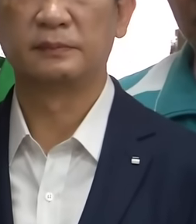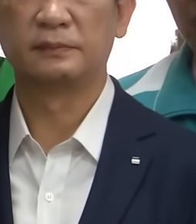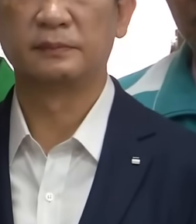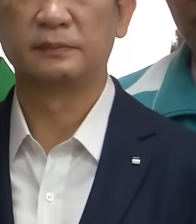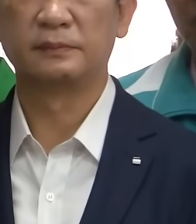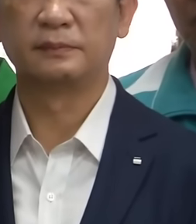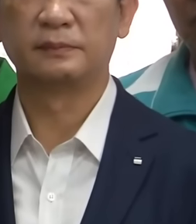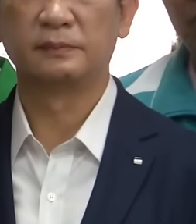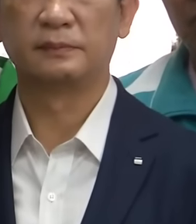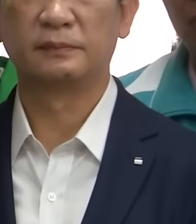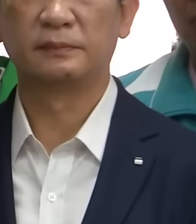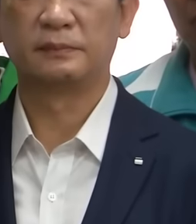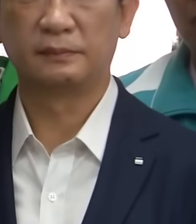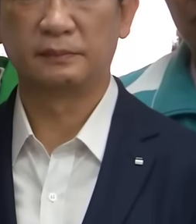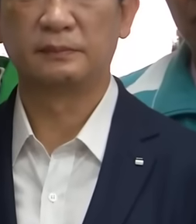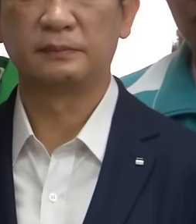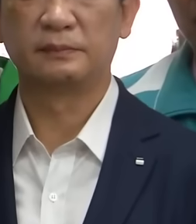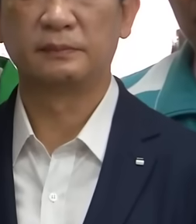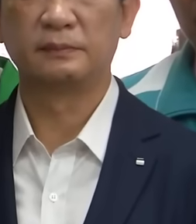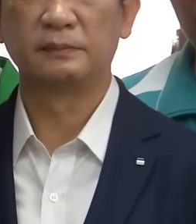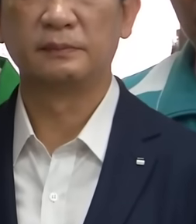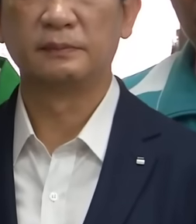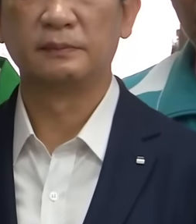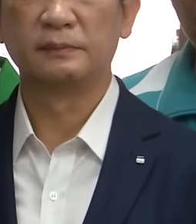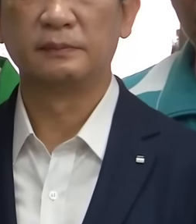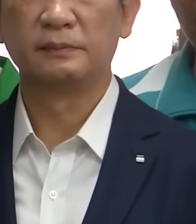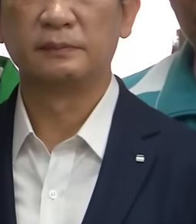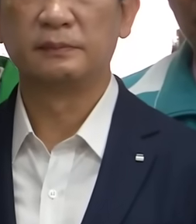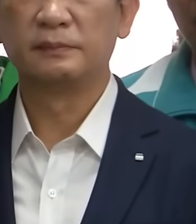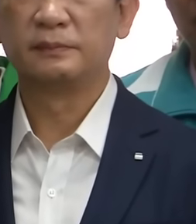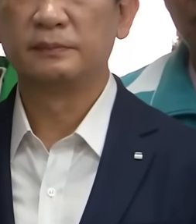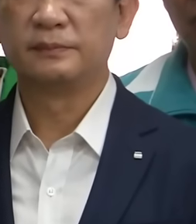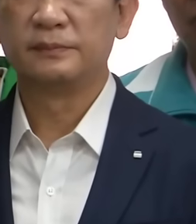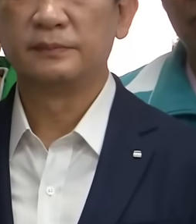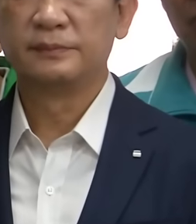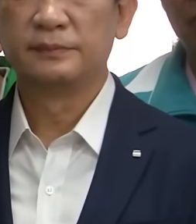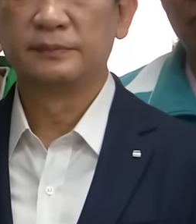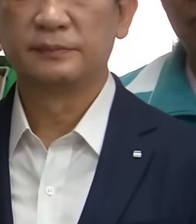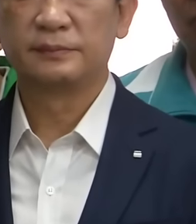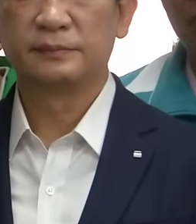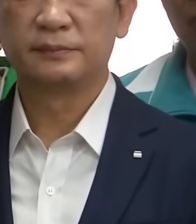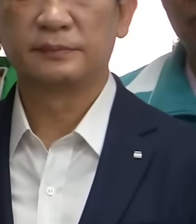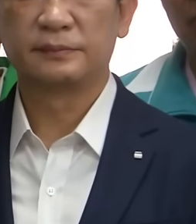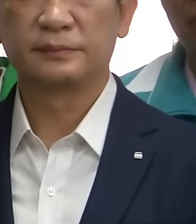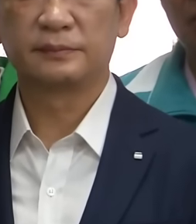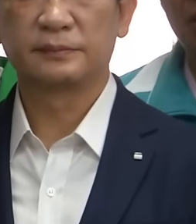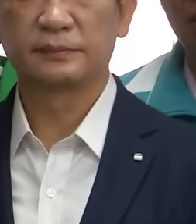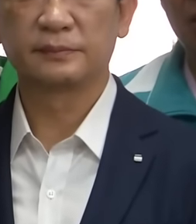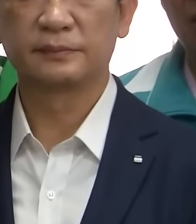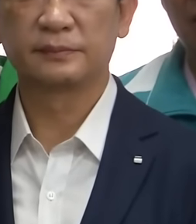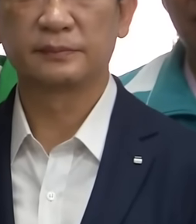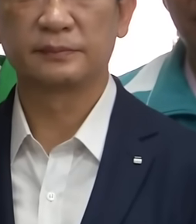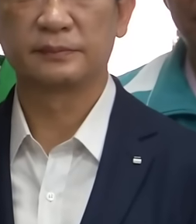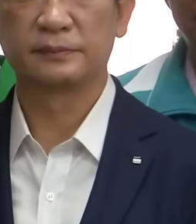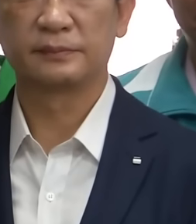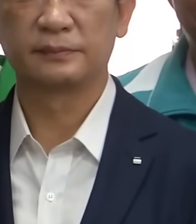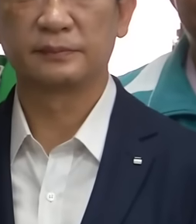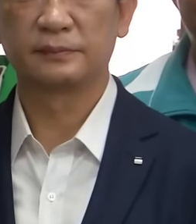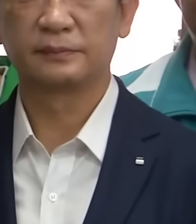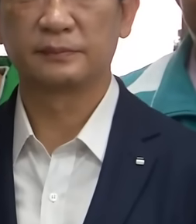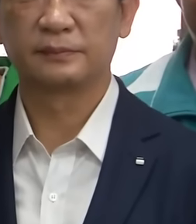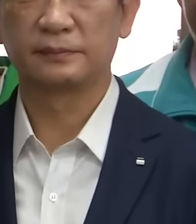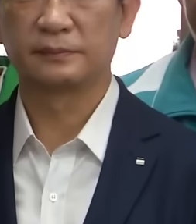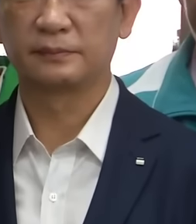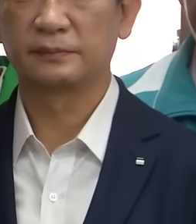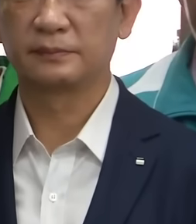次，也应该不会是最后一次。那每一次台湾的文化工作者